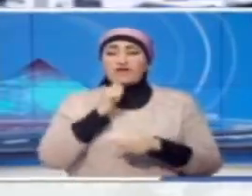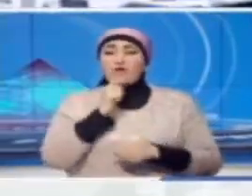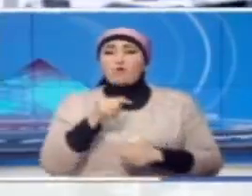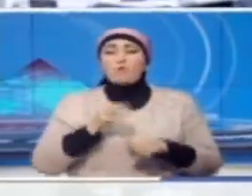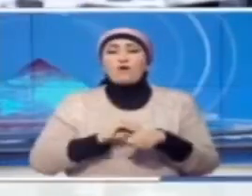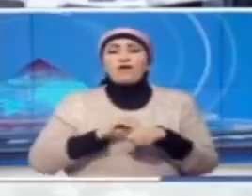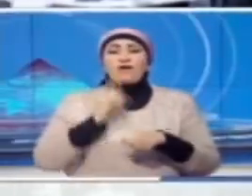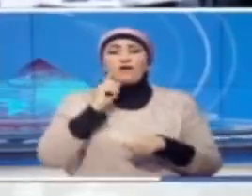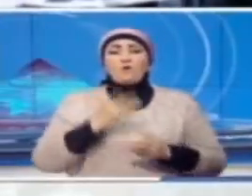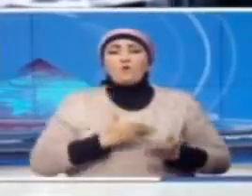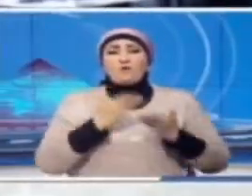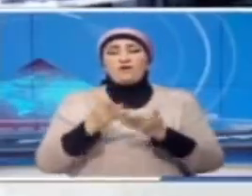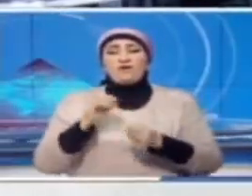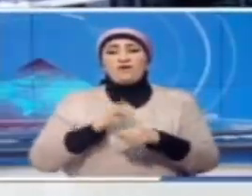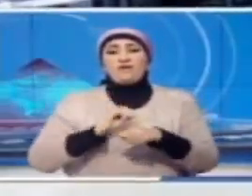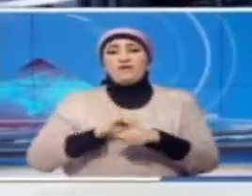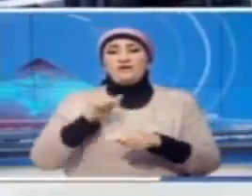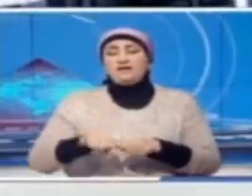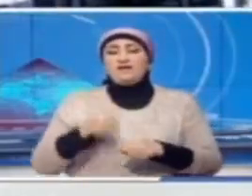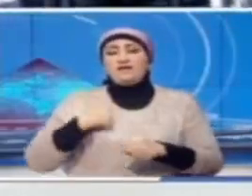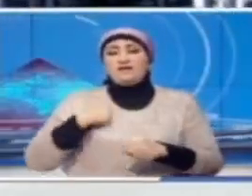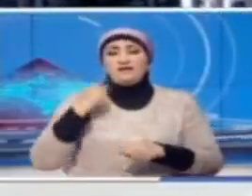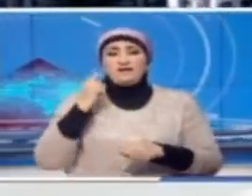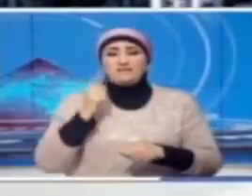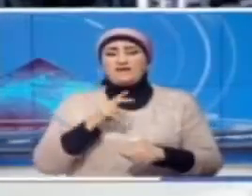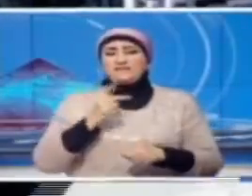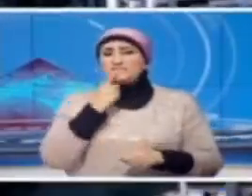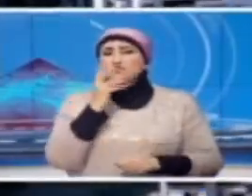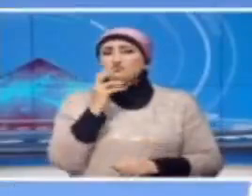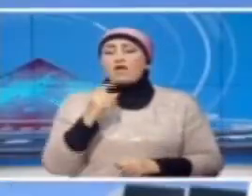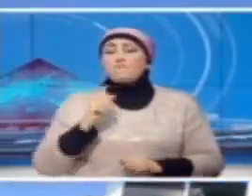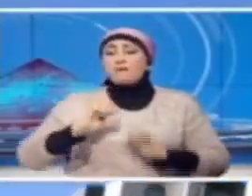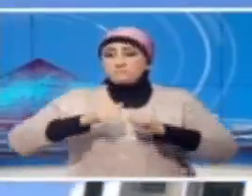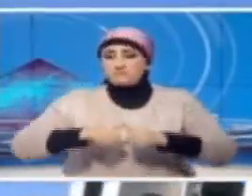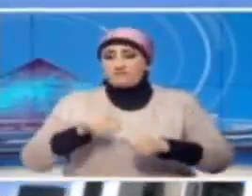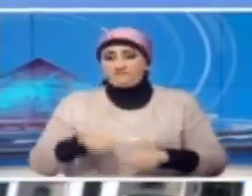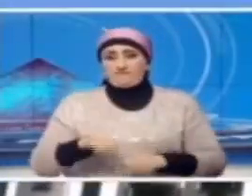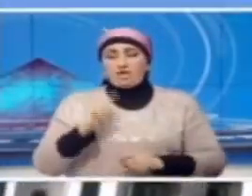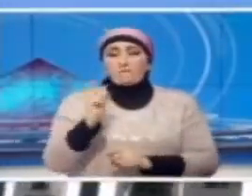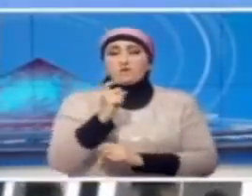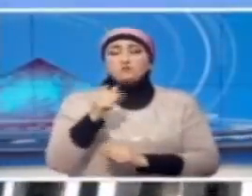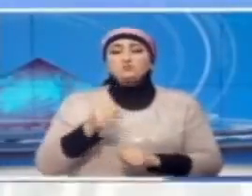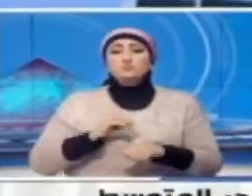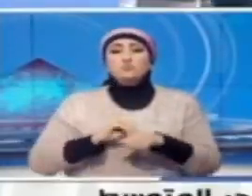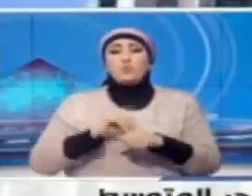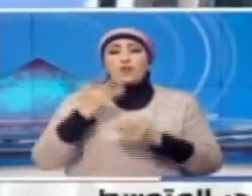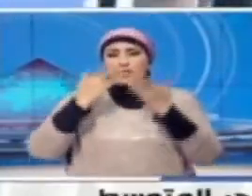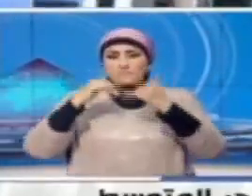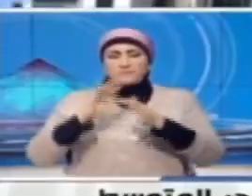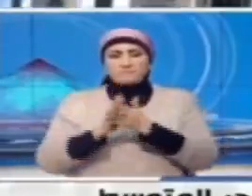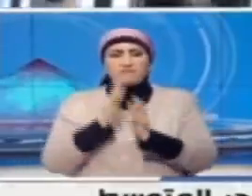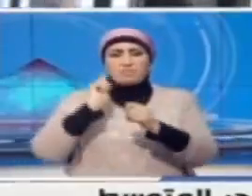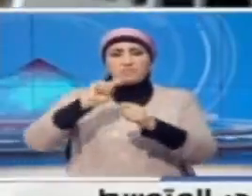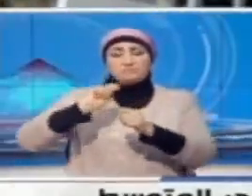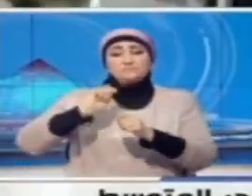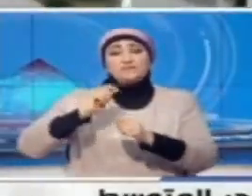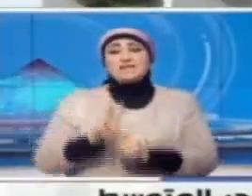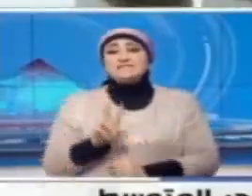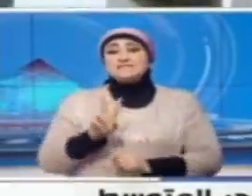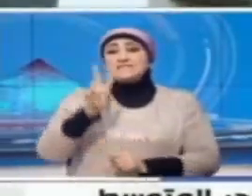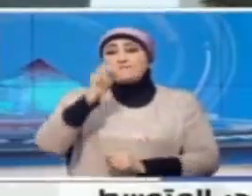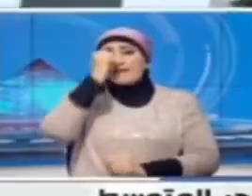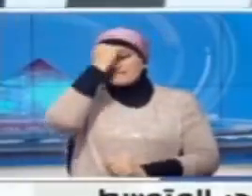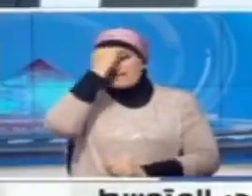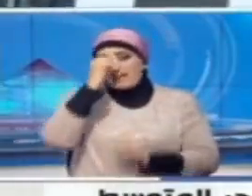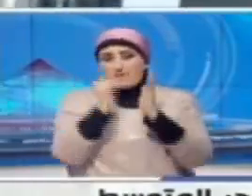السكنية الذكية التي تحقق حلم الشباب. في المنصورة الجديدة تم الانتهاء من تنفيذ أكثر من 7000